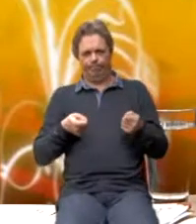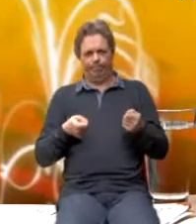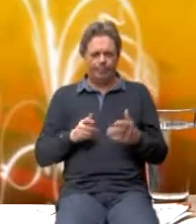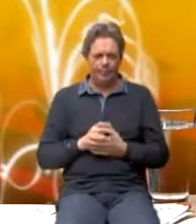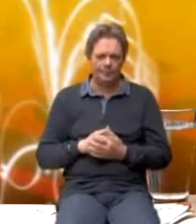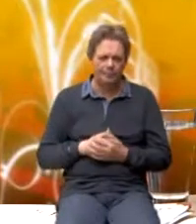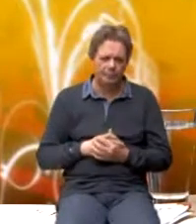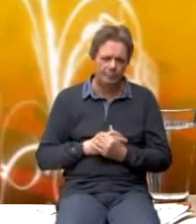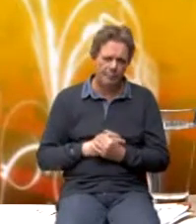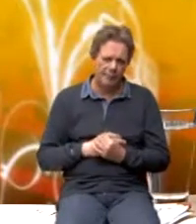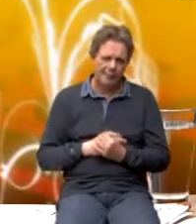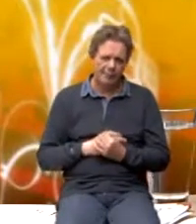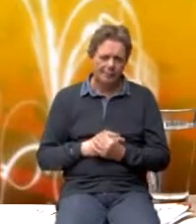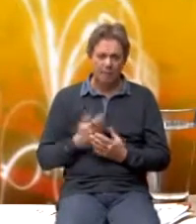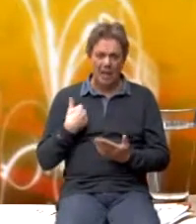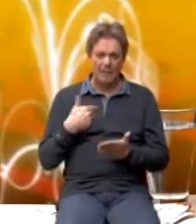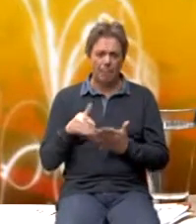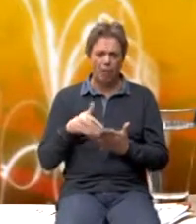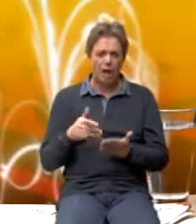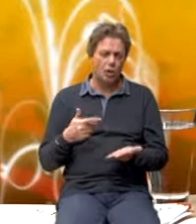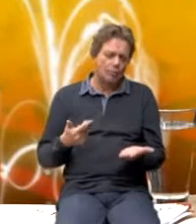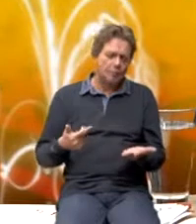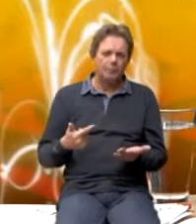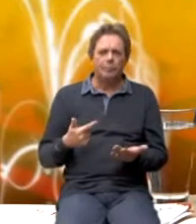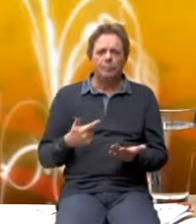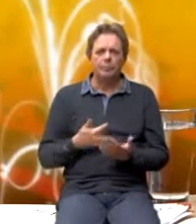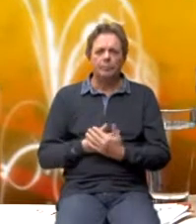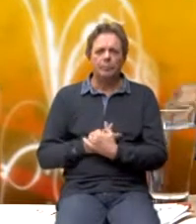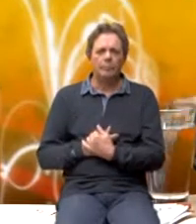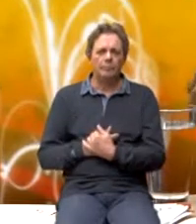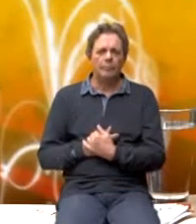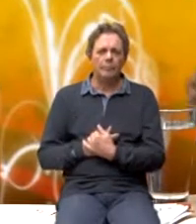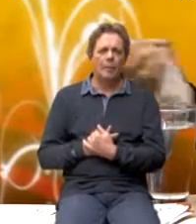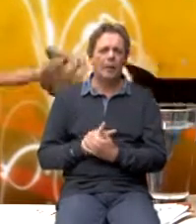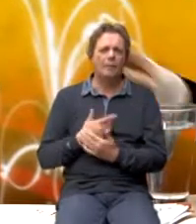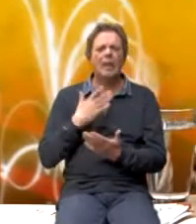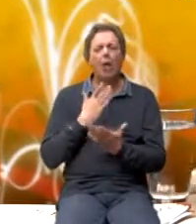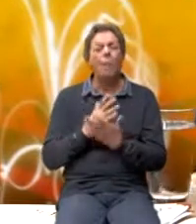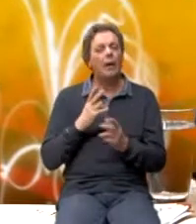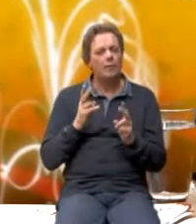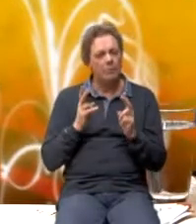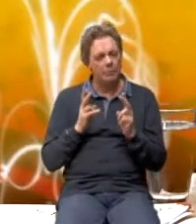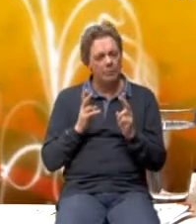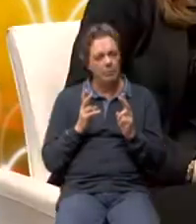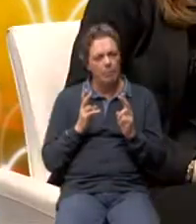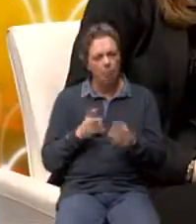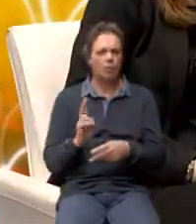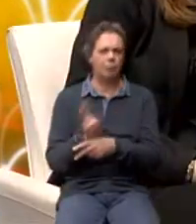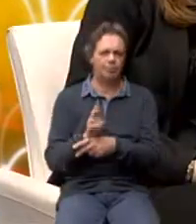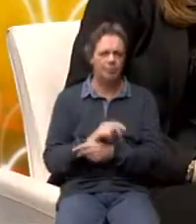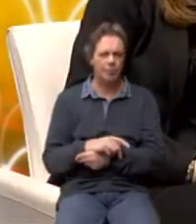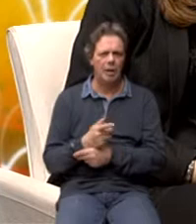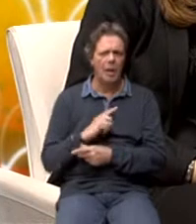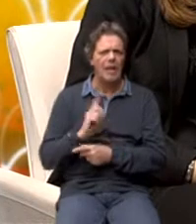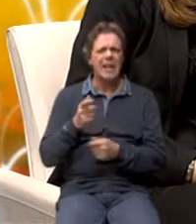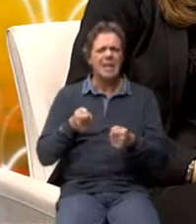suzdržavam se. Ali ja sam obični potrošač, ja znam i osoba koja se bavim s nekim stvarima i znam da je uvijek moguće, recite. Pa ne suzdržavam se,